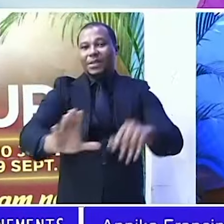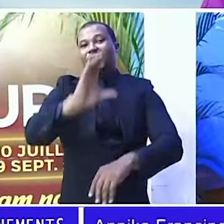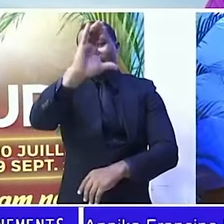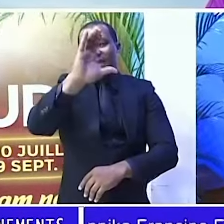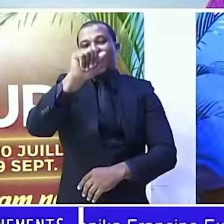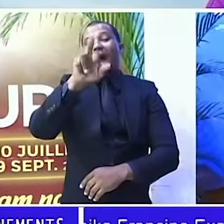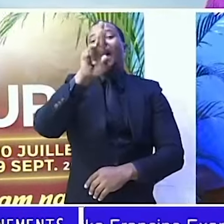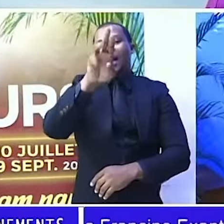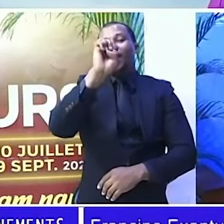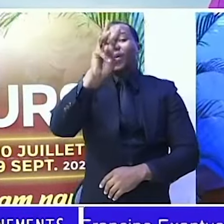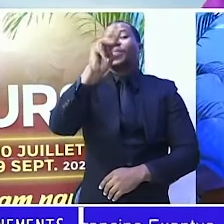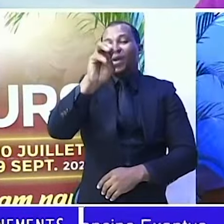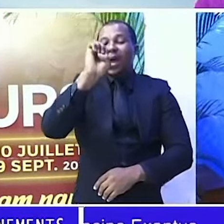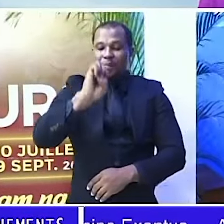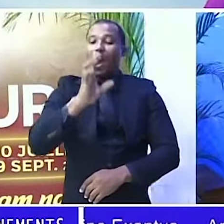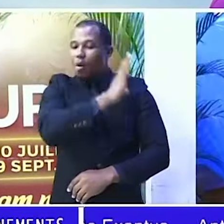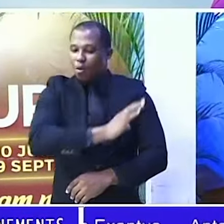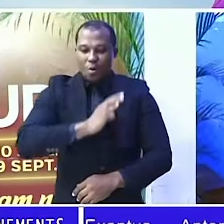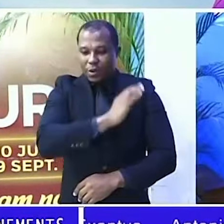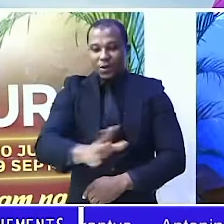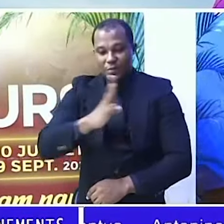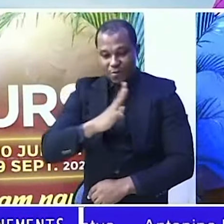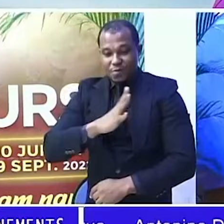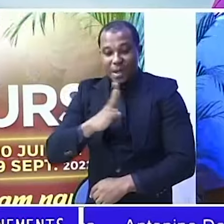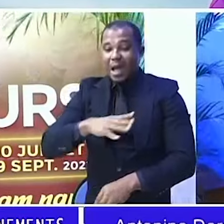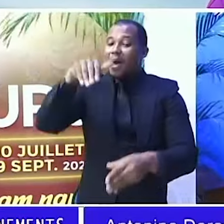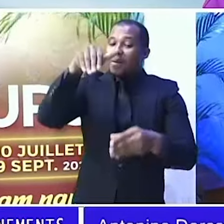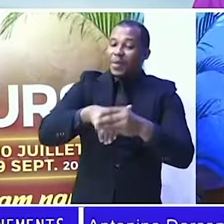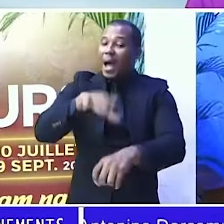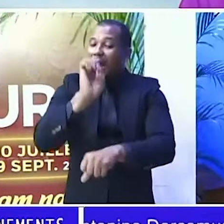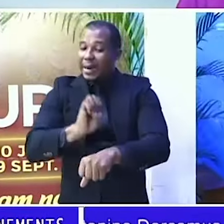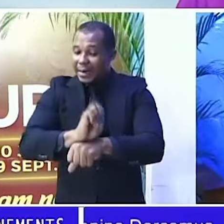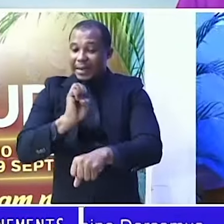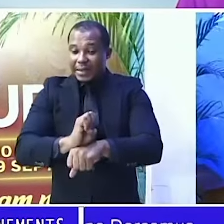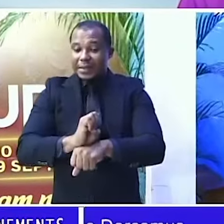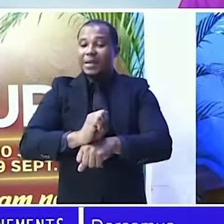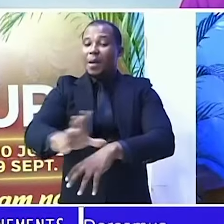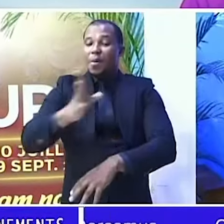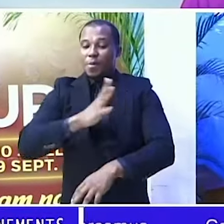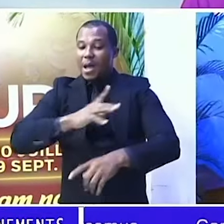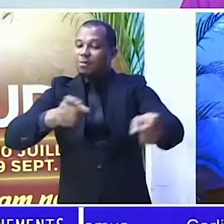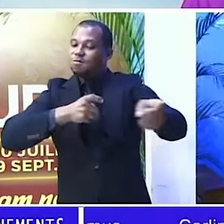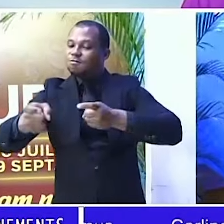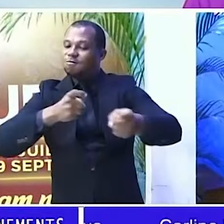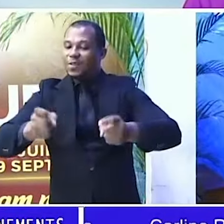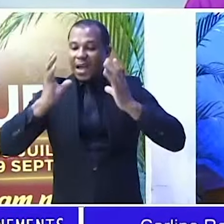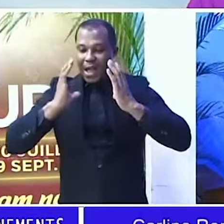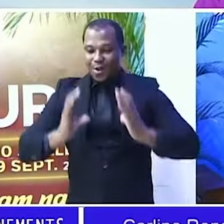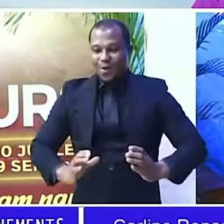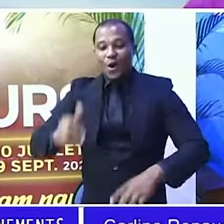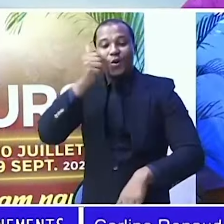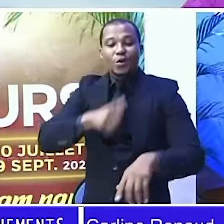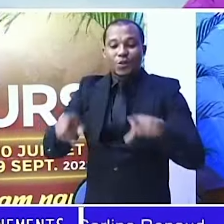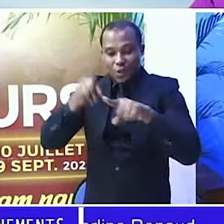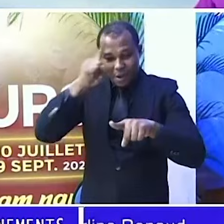de bien comporter nous, non seulement dans l'église, mais également pour nous bien gérer le corps, nous, frère Maxime. Parce que tout le